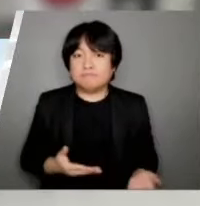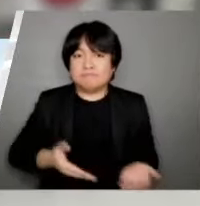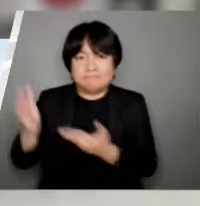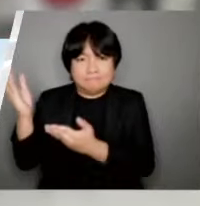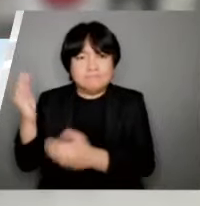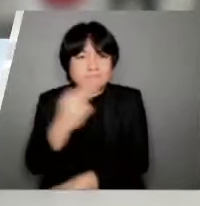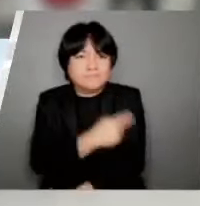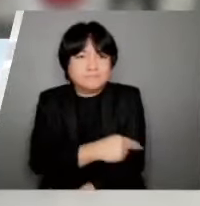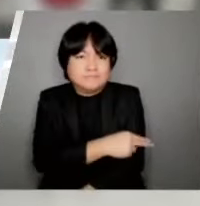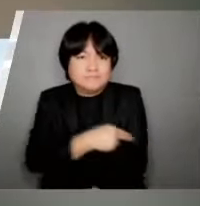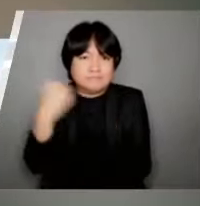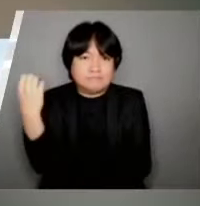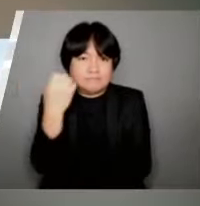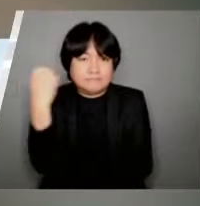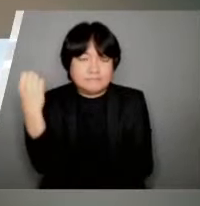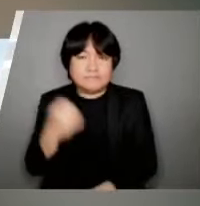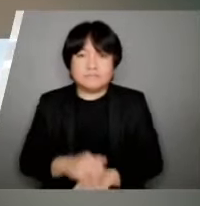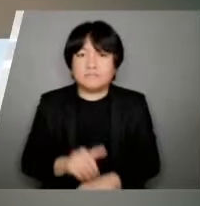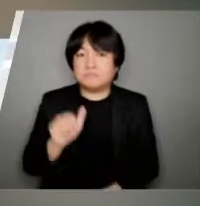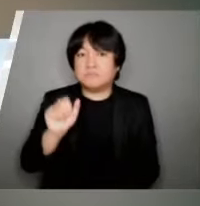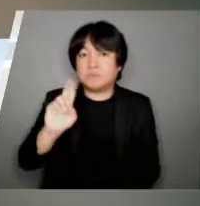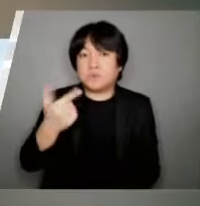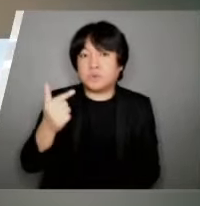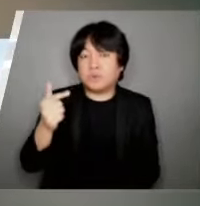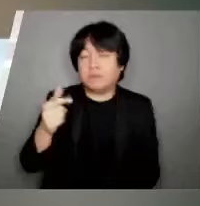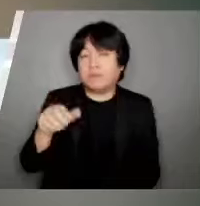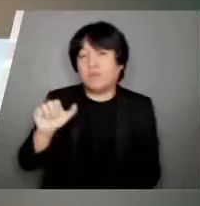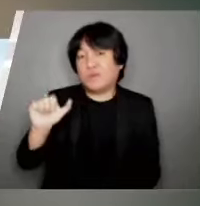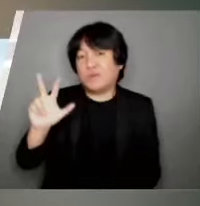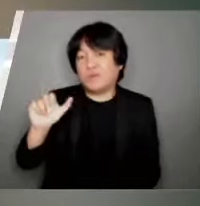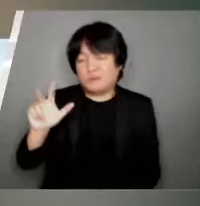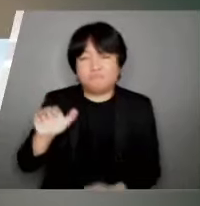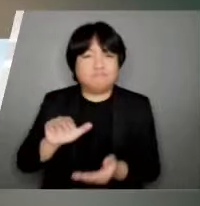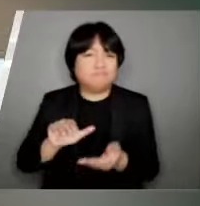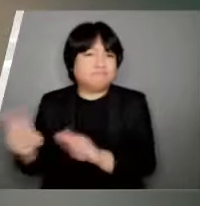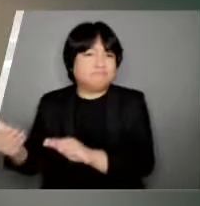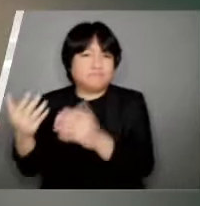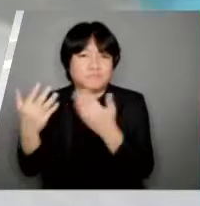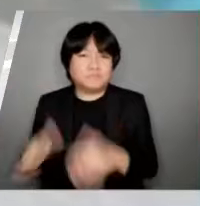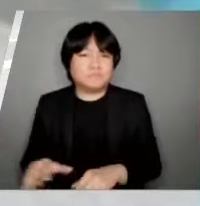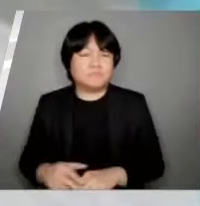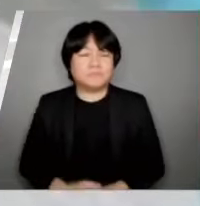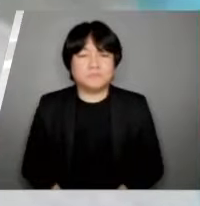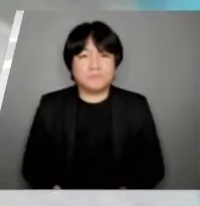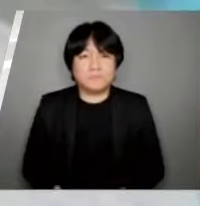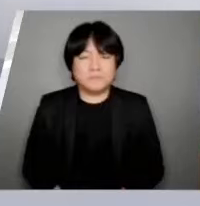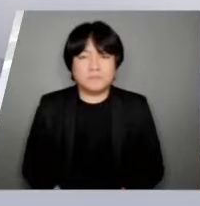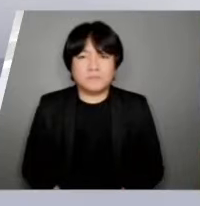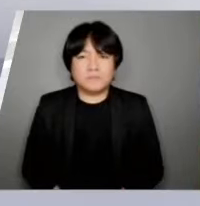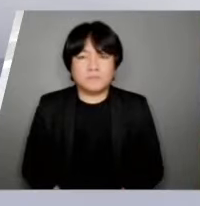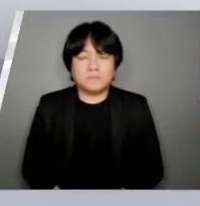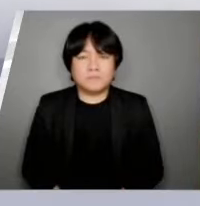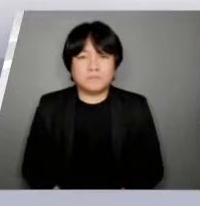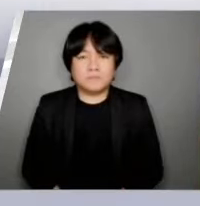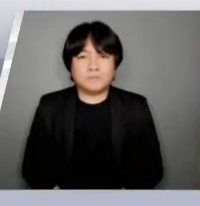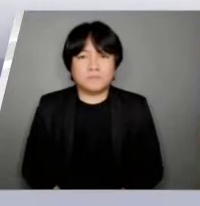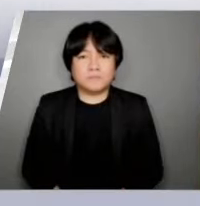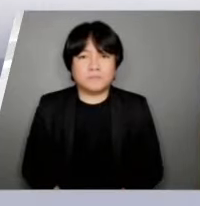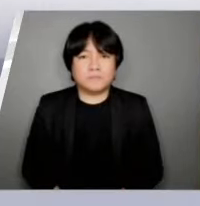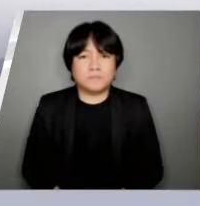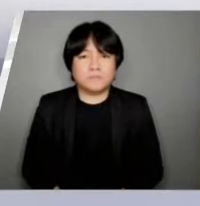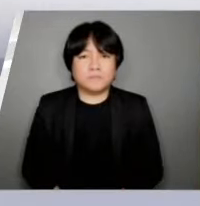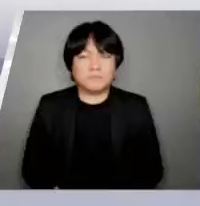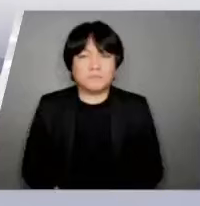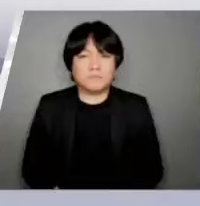bata. Agosto 13 nang binawian ito ng buhay sa Western Visayas Medical Center sa Iloilo City. Na-comment nga muna ako